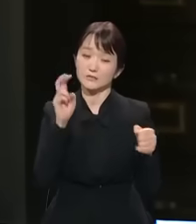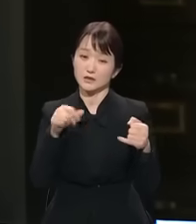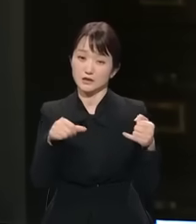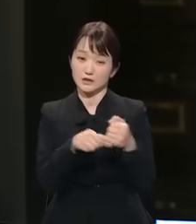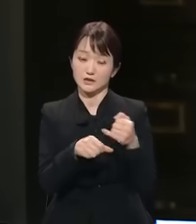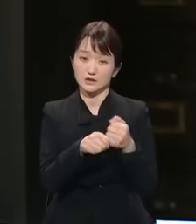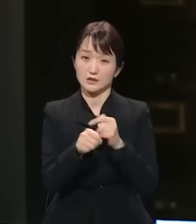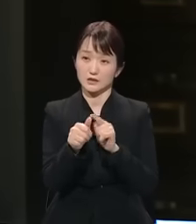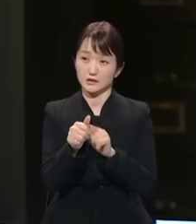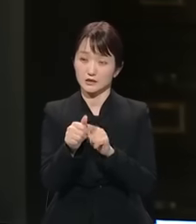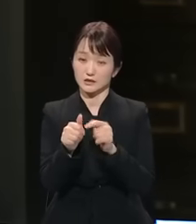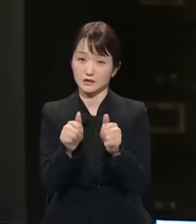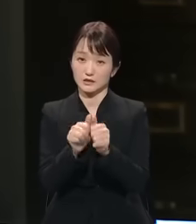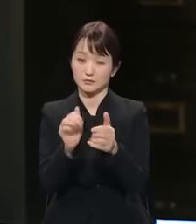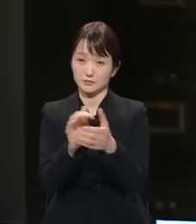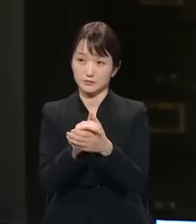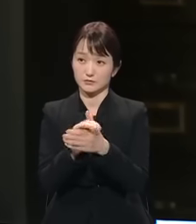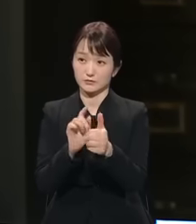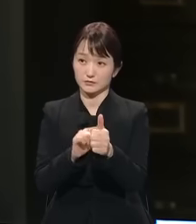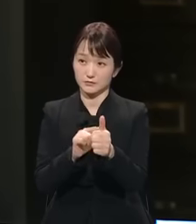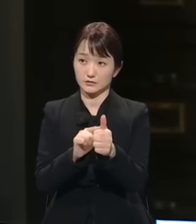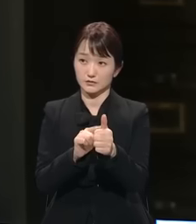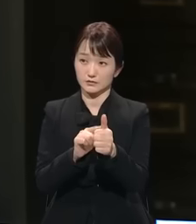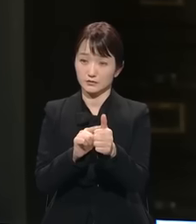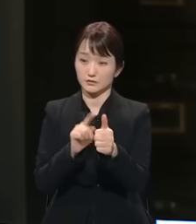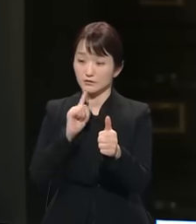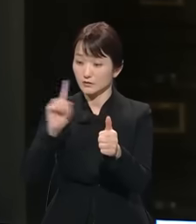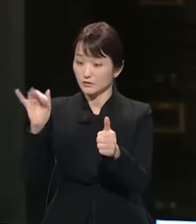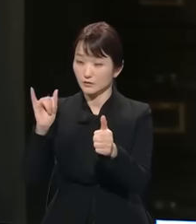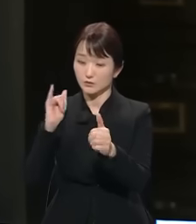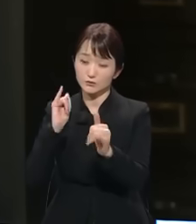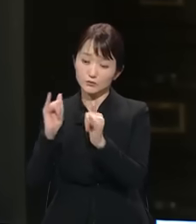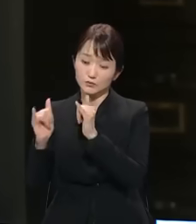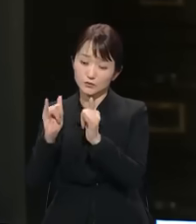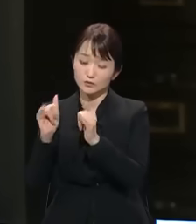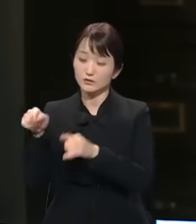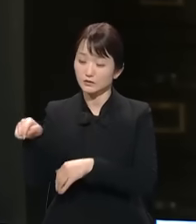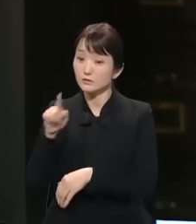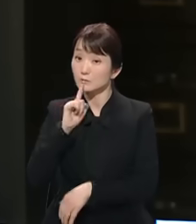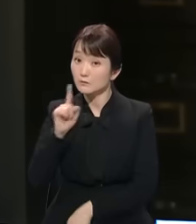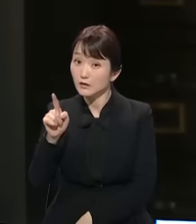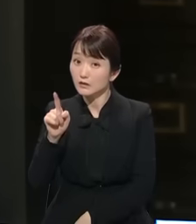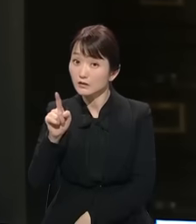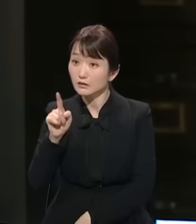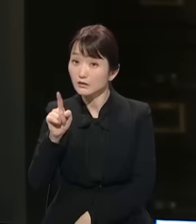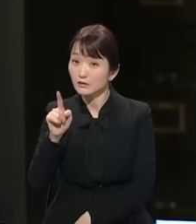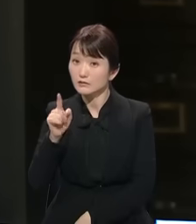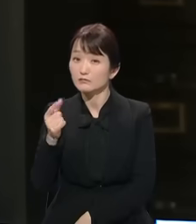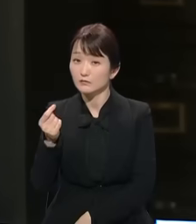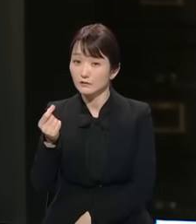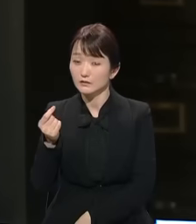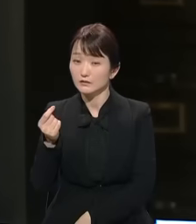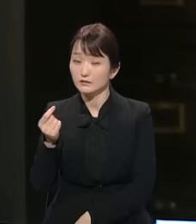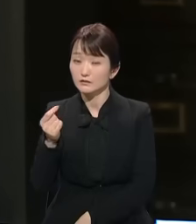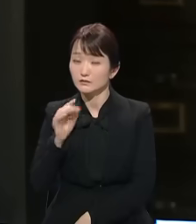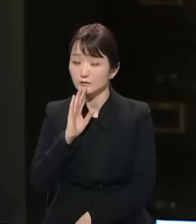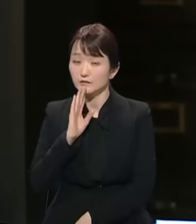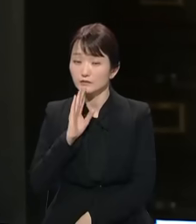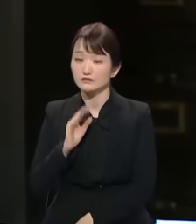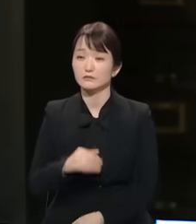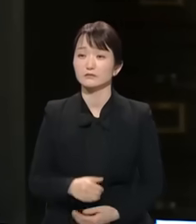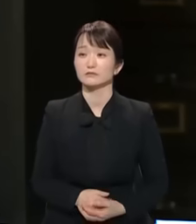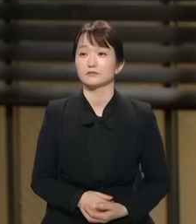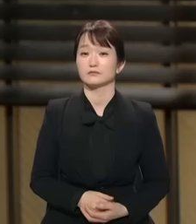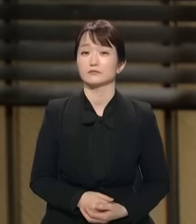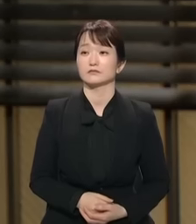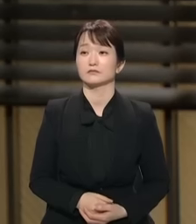소위 잘나가는 남자친구도 지금 제보자와의 통화에서 제보자의 주장을 그렇게 부정하지는 않습니다. 네,